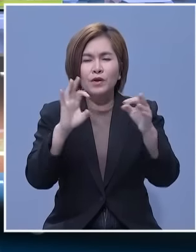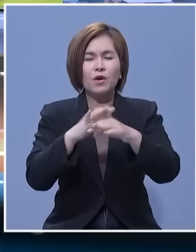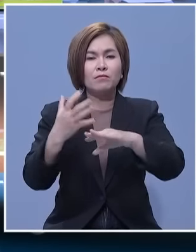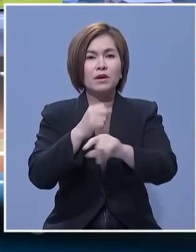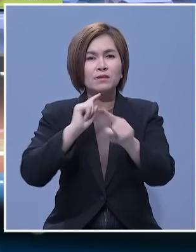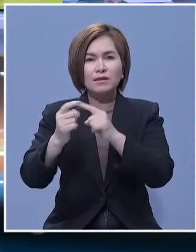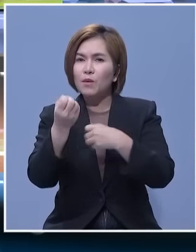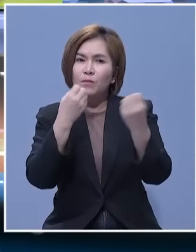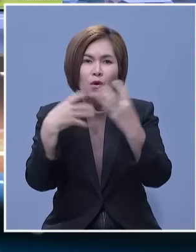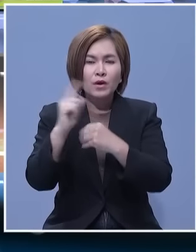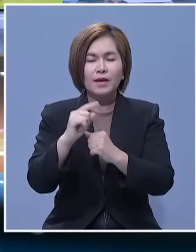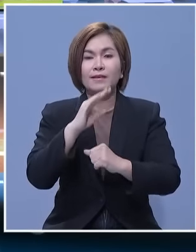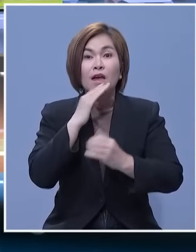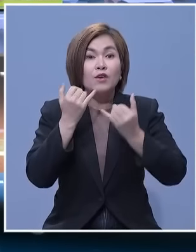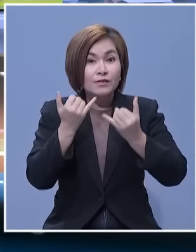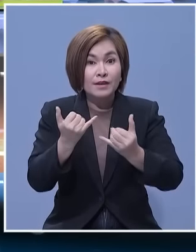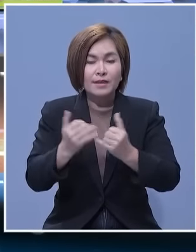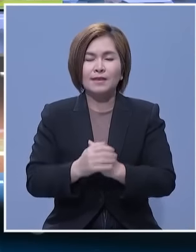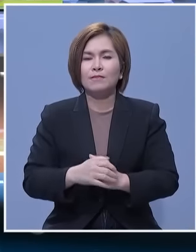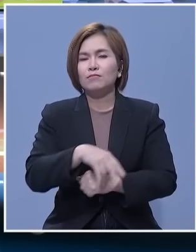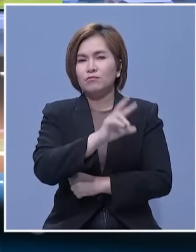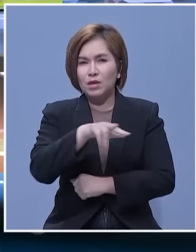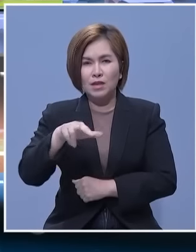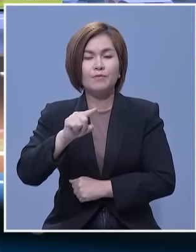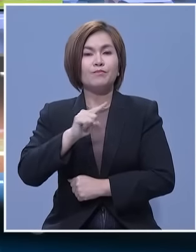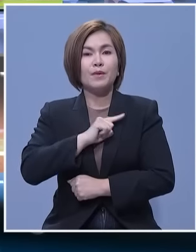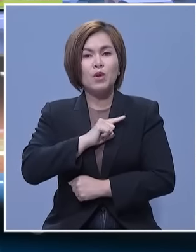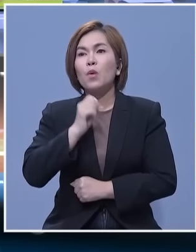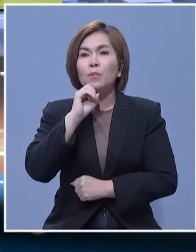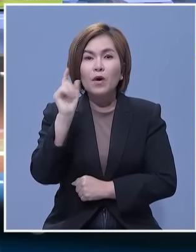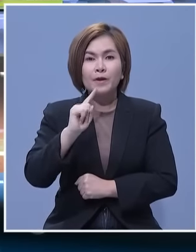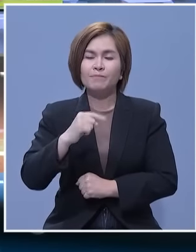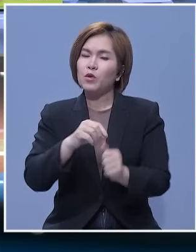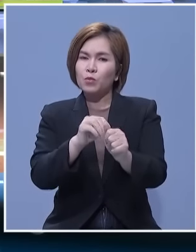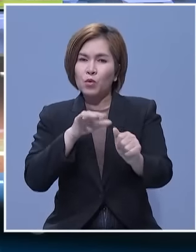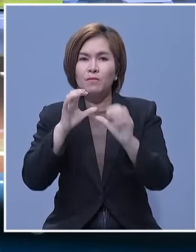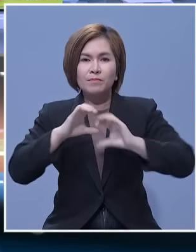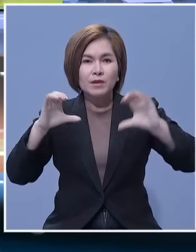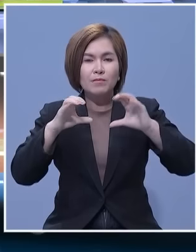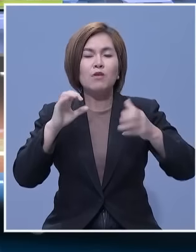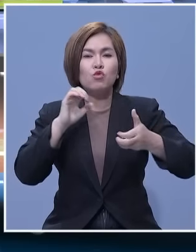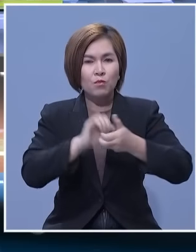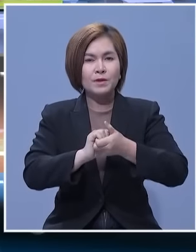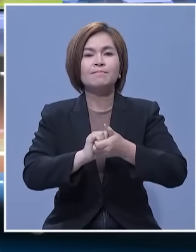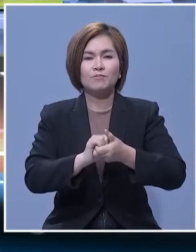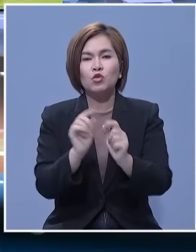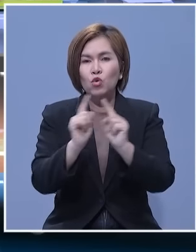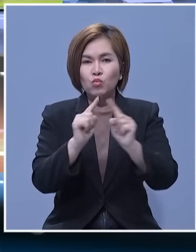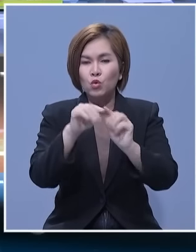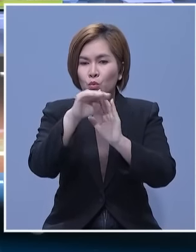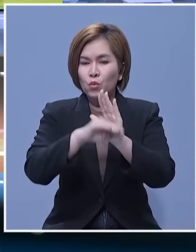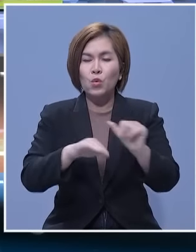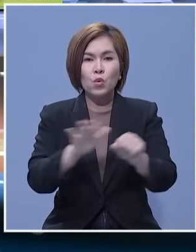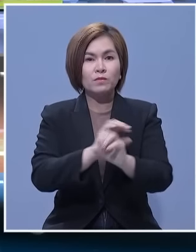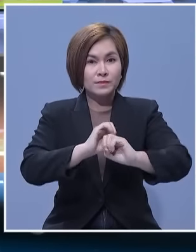ฮะคือมองว่าถ้าตอนนี้พรรคเพื่อไทยยังคงยืนยันจะเป็นการนำจัดตั้งรัฐบาลก็ต้องไปคุยกันให้รู้เรื่อง